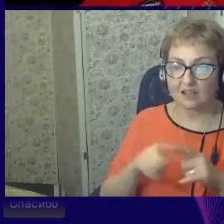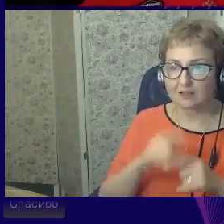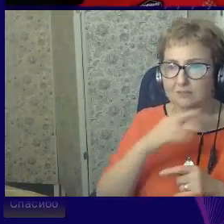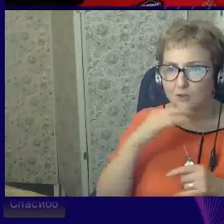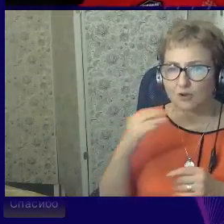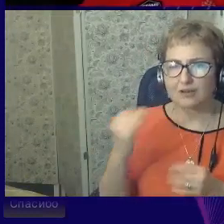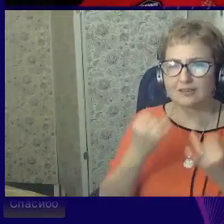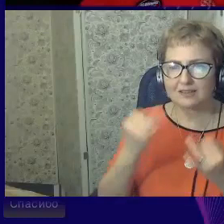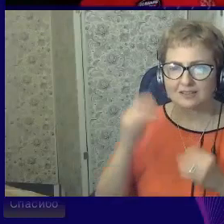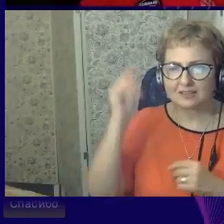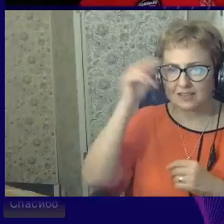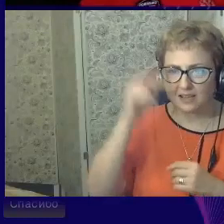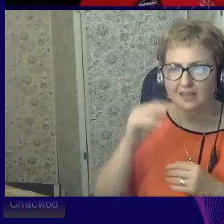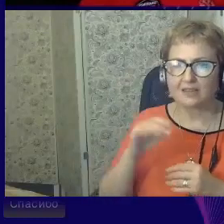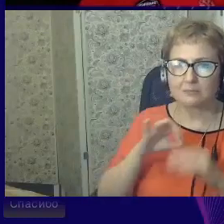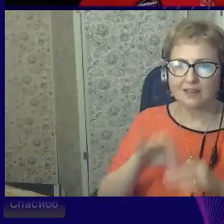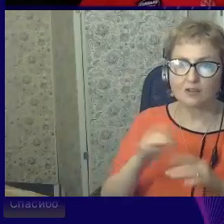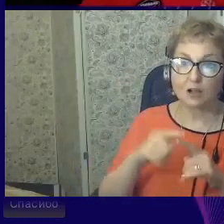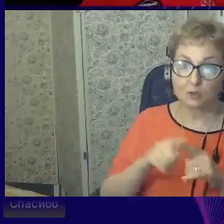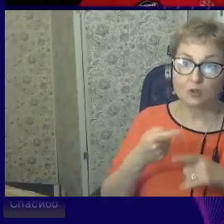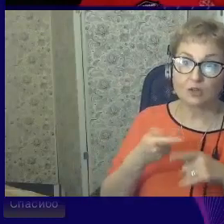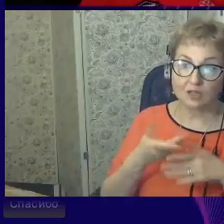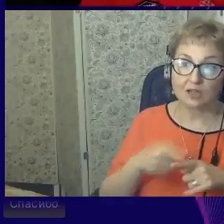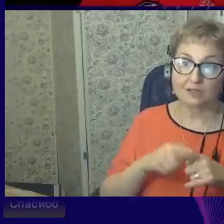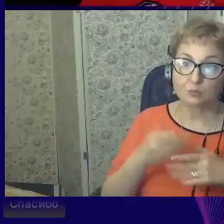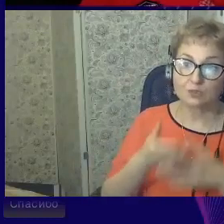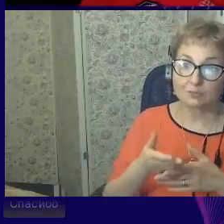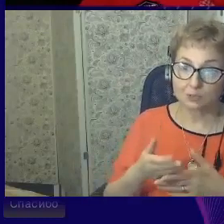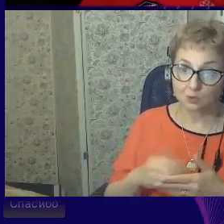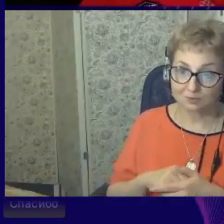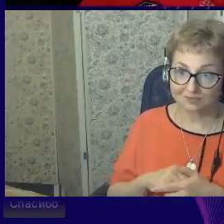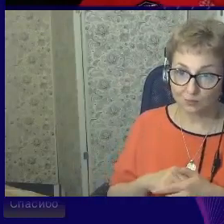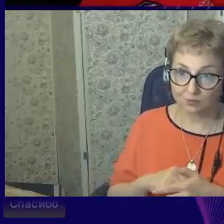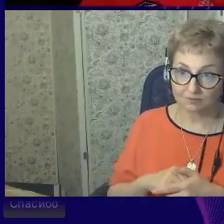очень много интересных занятий, которые этому способствуют.